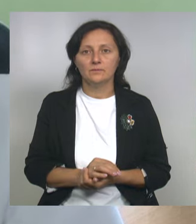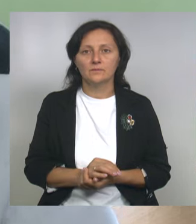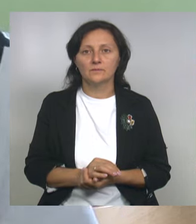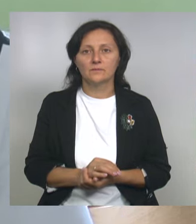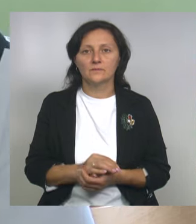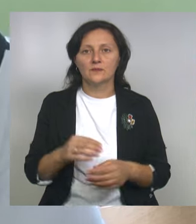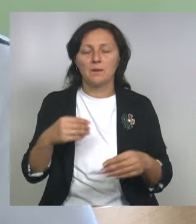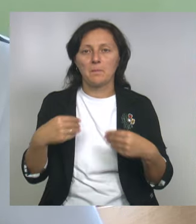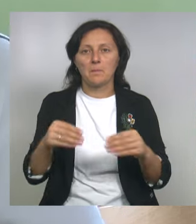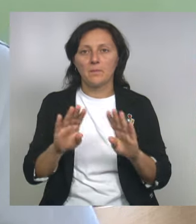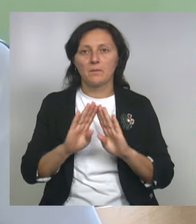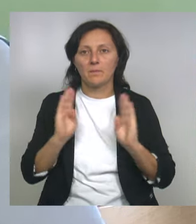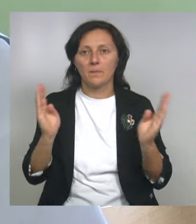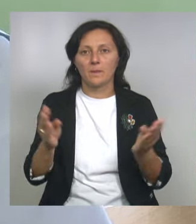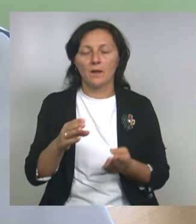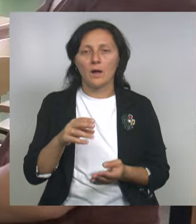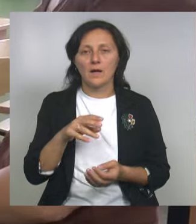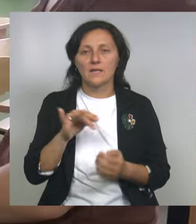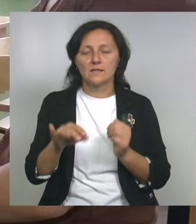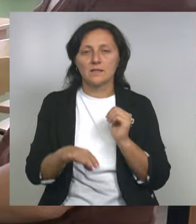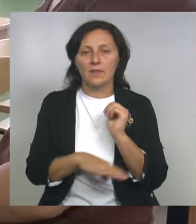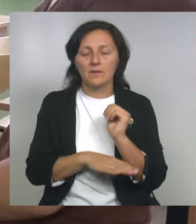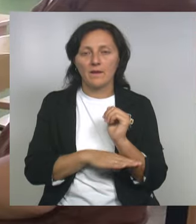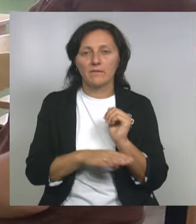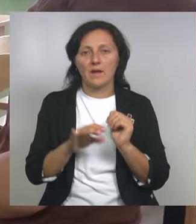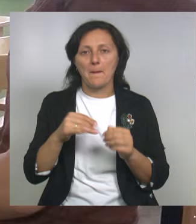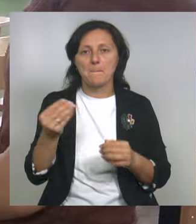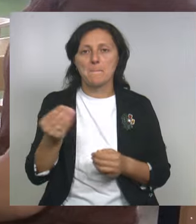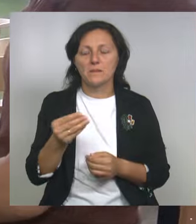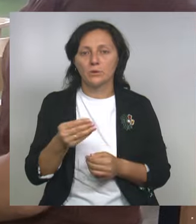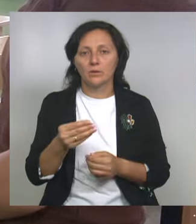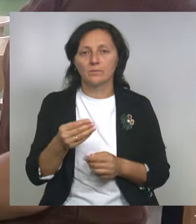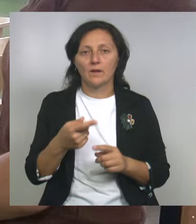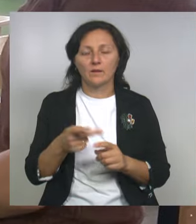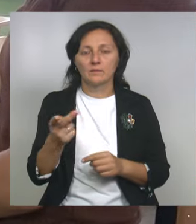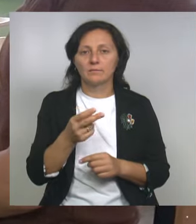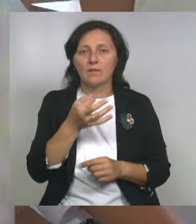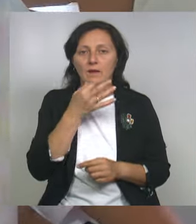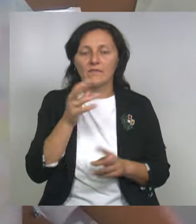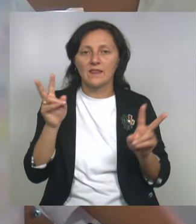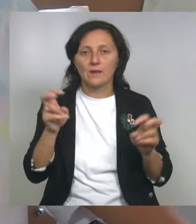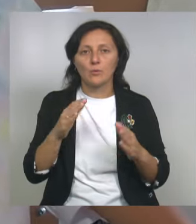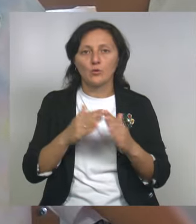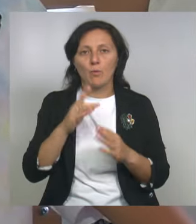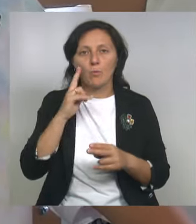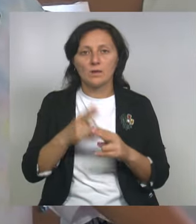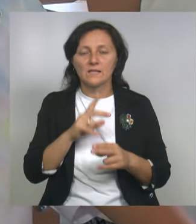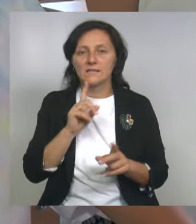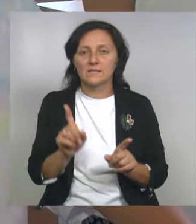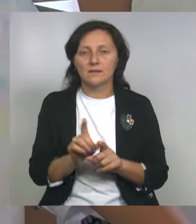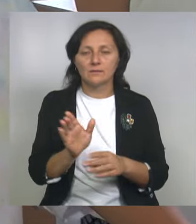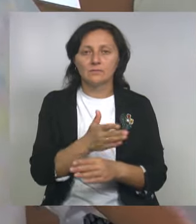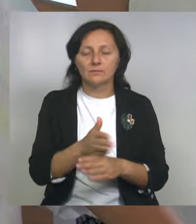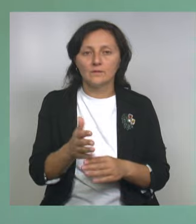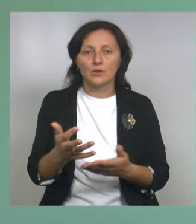панели из пробки, песка и древесного волокна. Полина и Семен давно заинтересованы темой. Дома брат и сестра сортируют отходы,